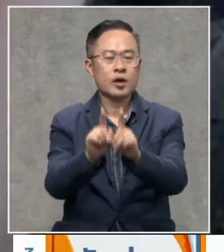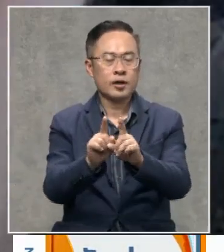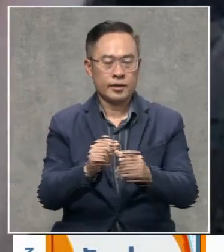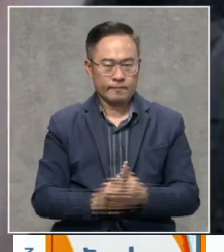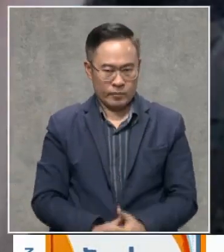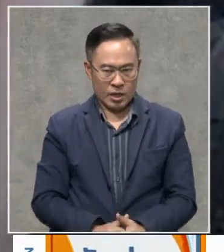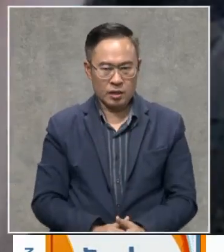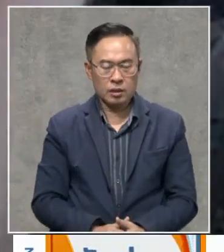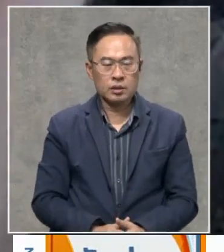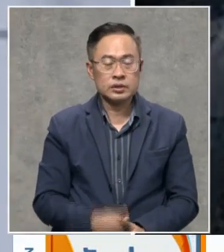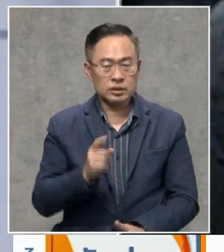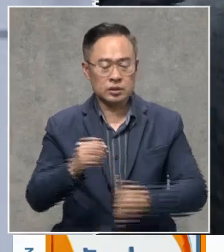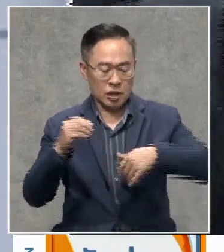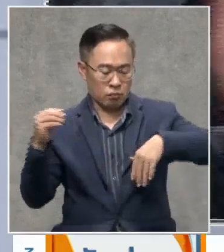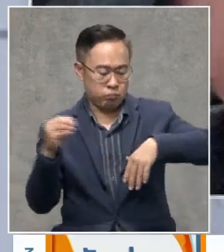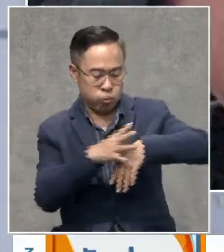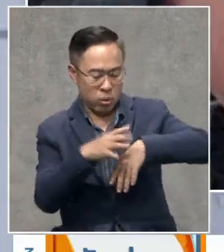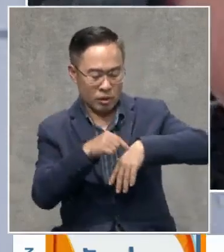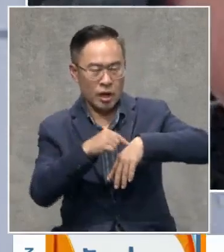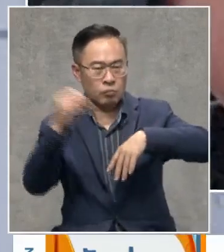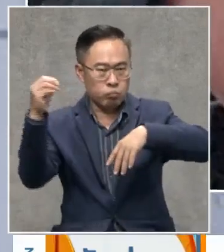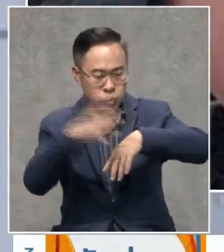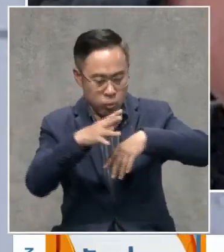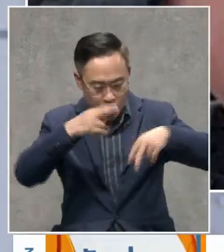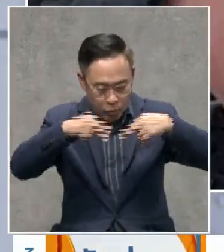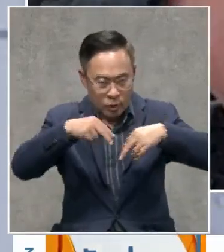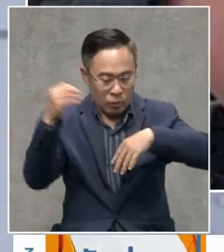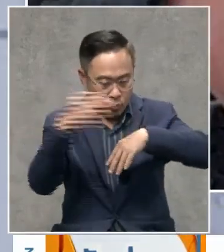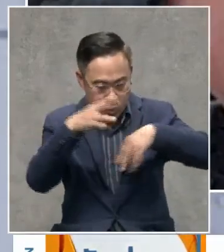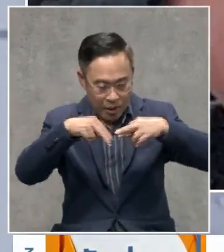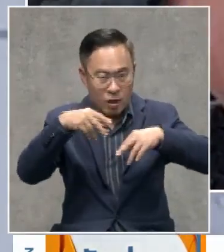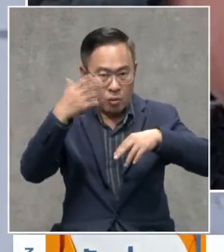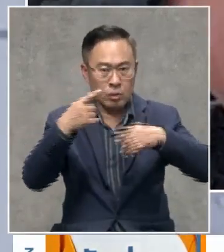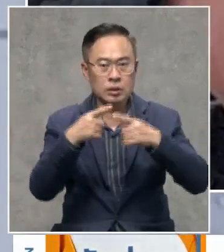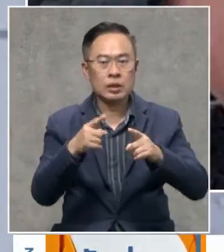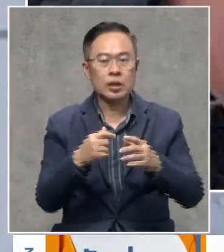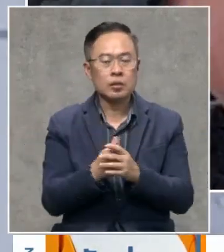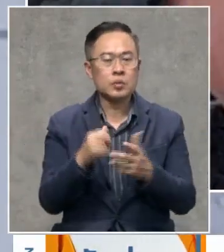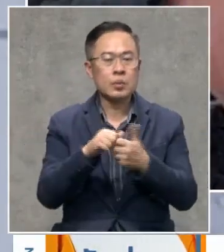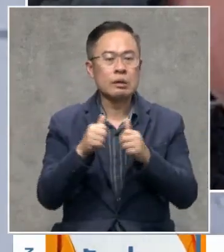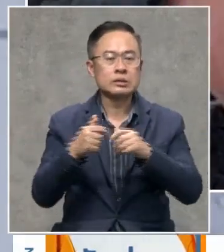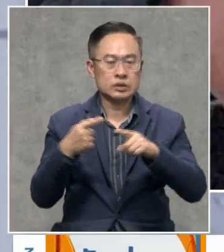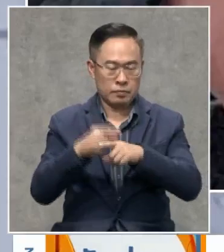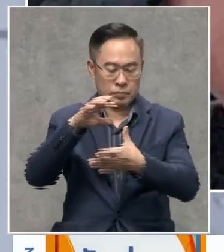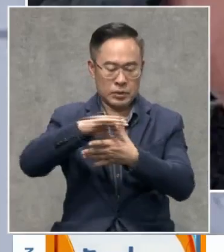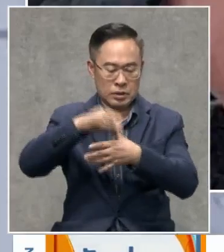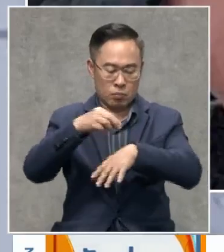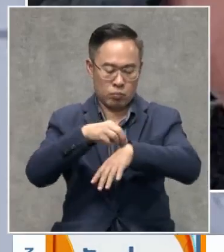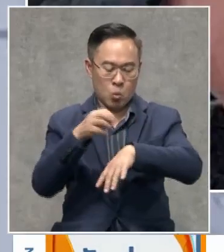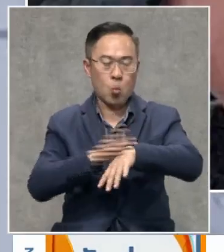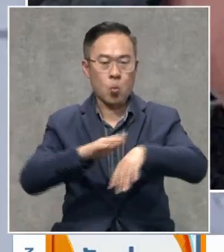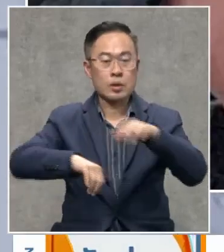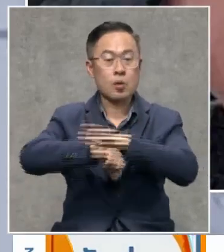คะคือหวังจะไปตรวจเอ็กซเรย์แบบละเอียดยิบนะคะเบื้องต้นพบว่าอาการอักเสบรุนแรงที่บริเวณมือขวาถึ